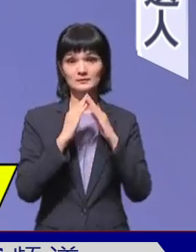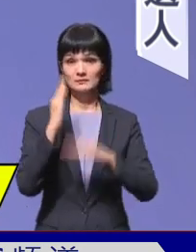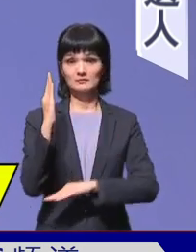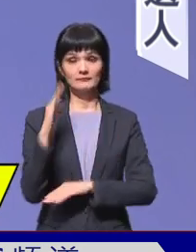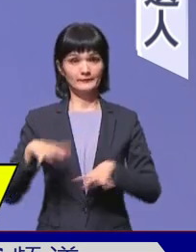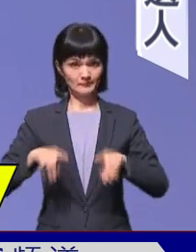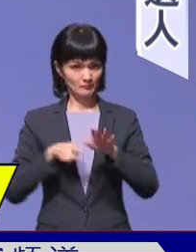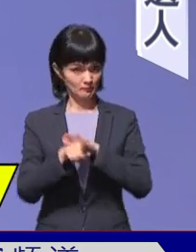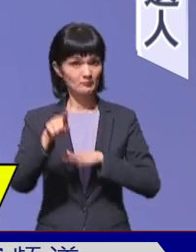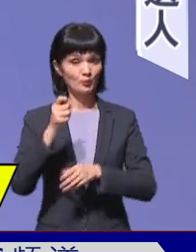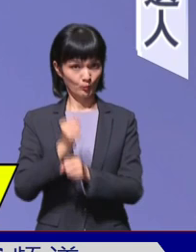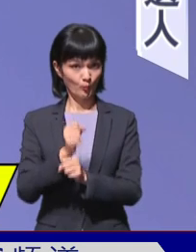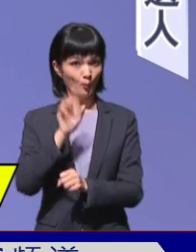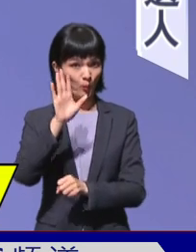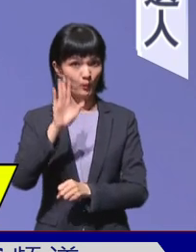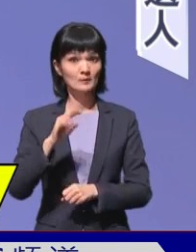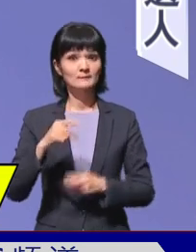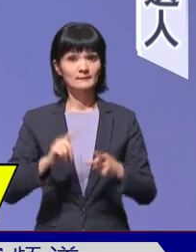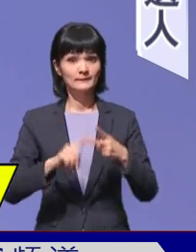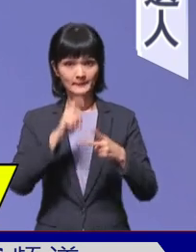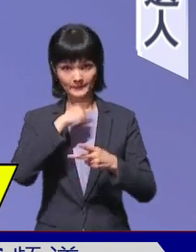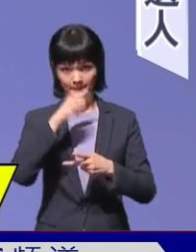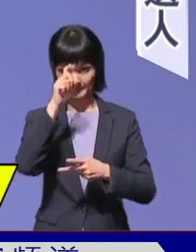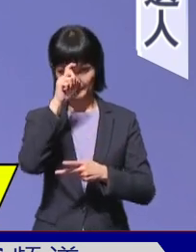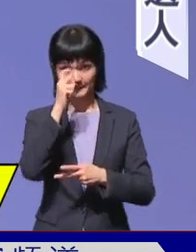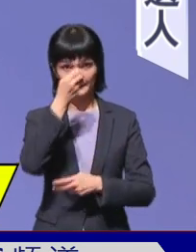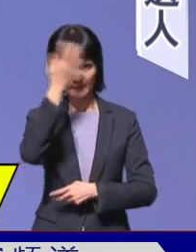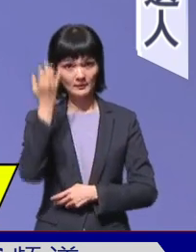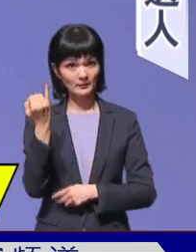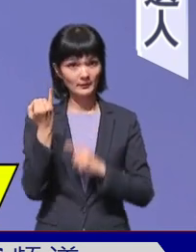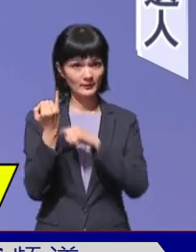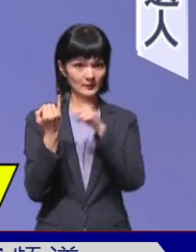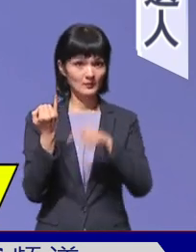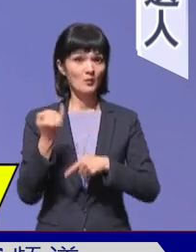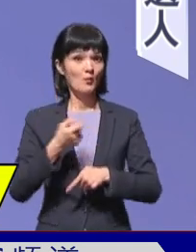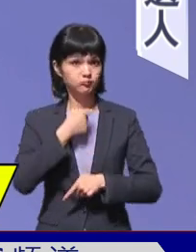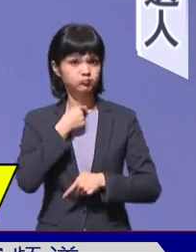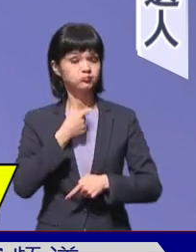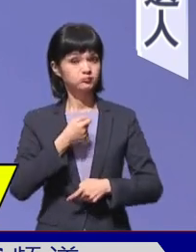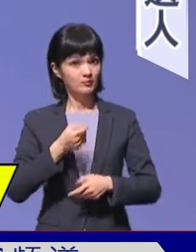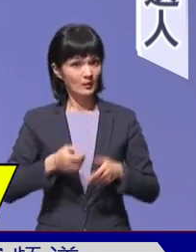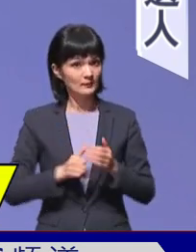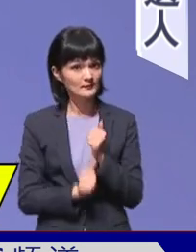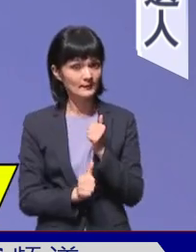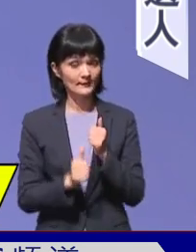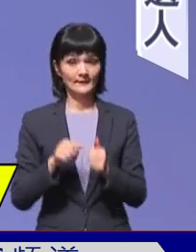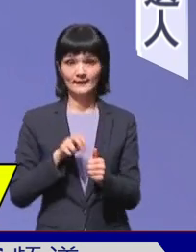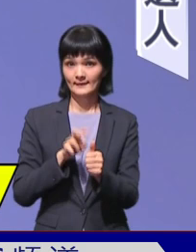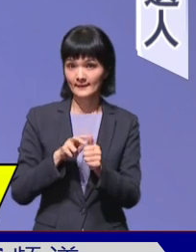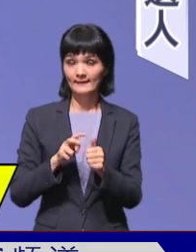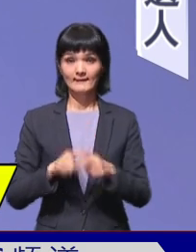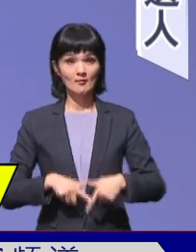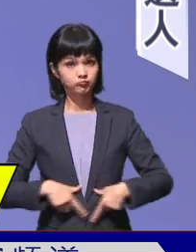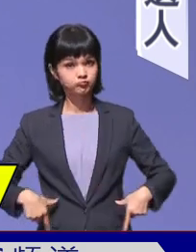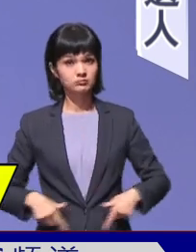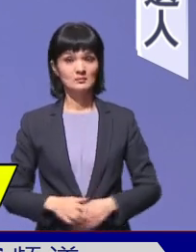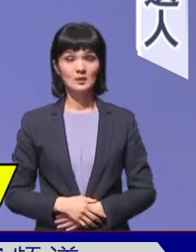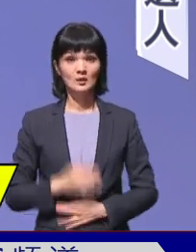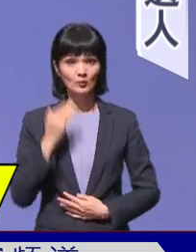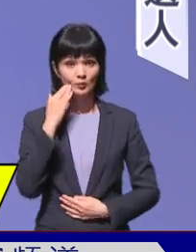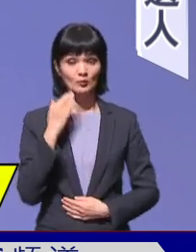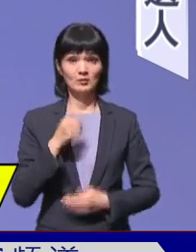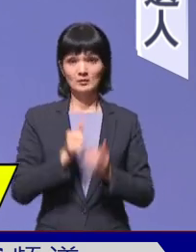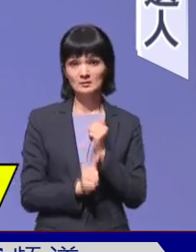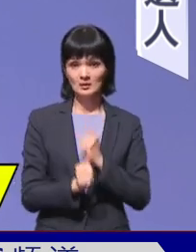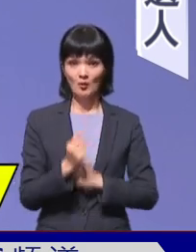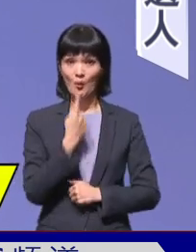国做的。第二个，我们希望能够让年轻的女性她愿意生她才敢养，因为如果生育是